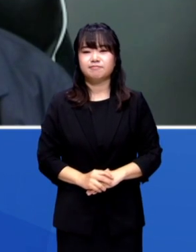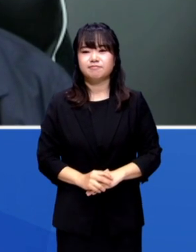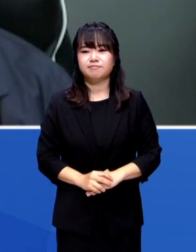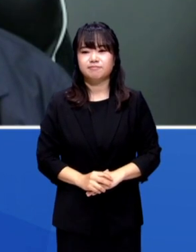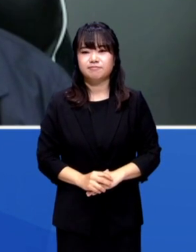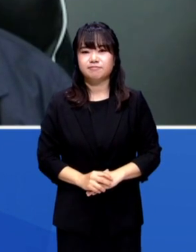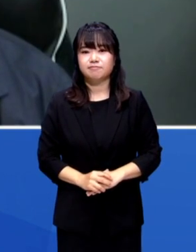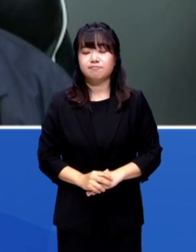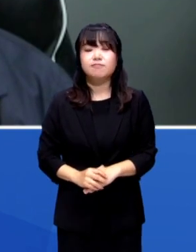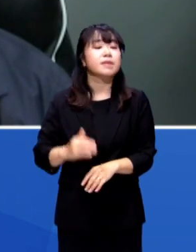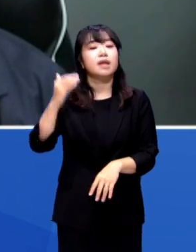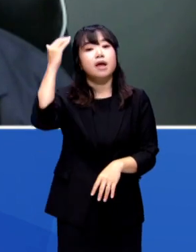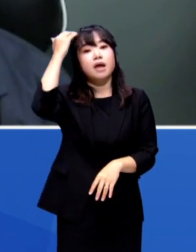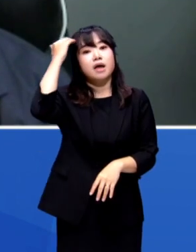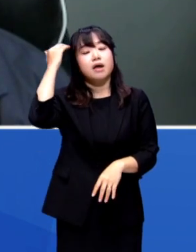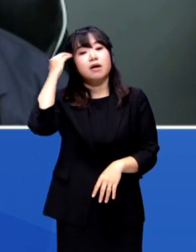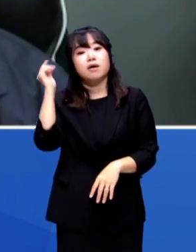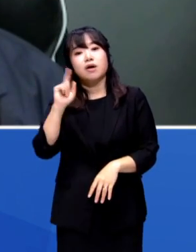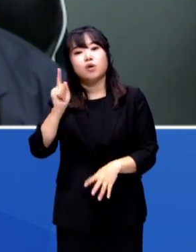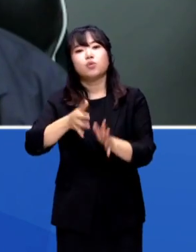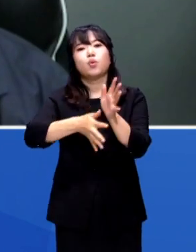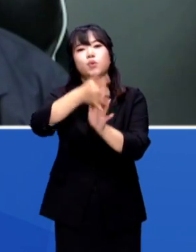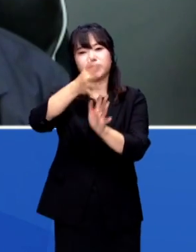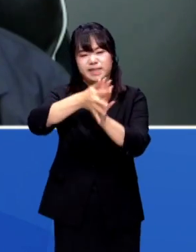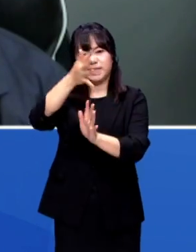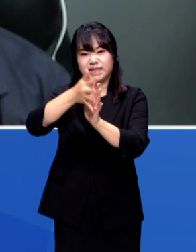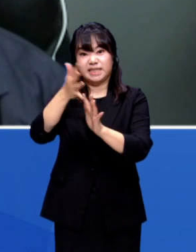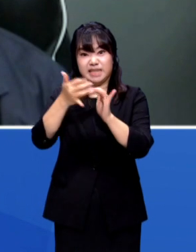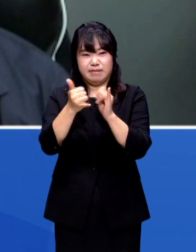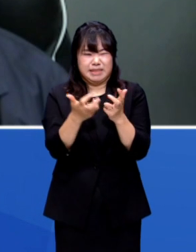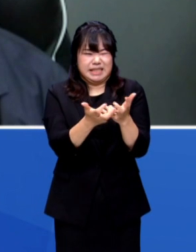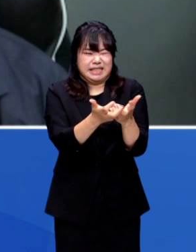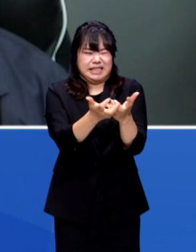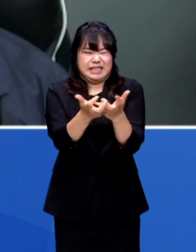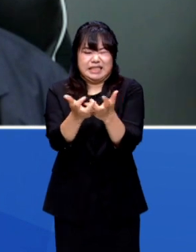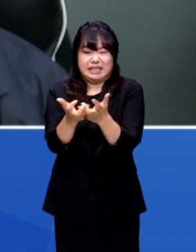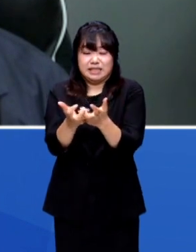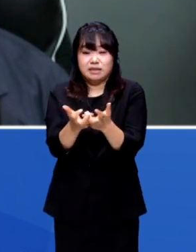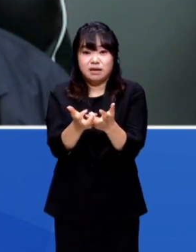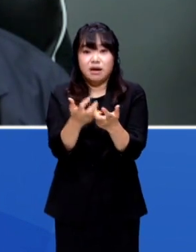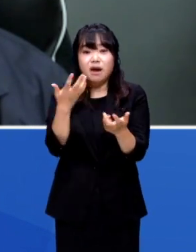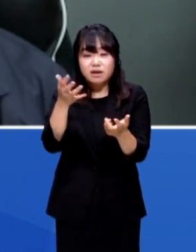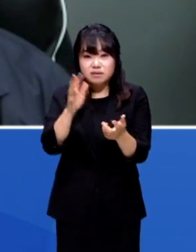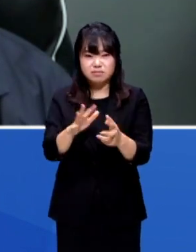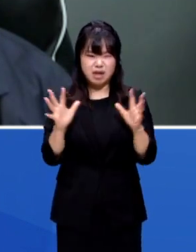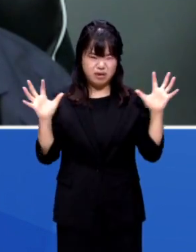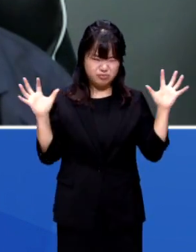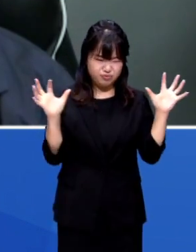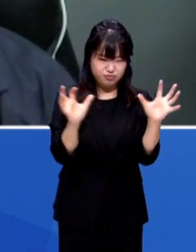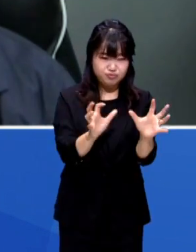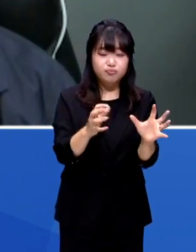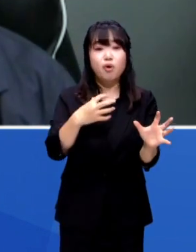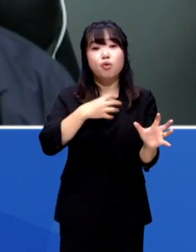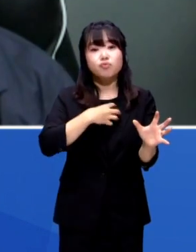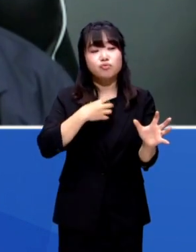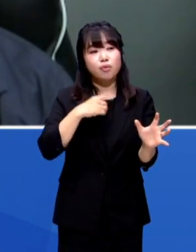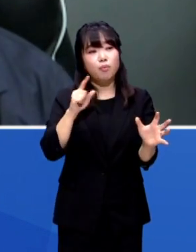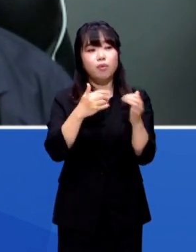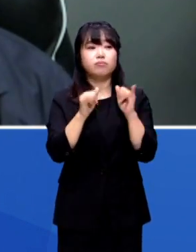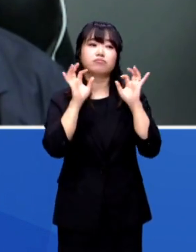네, 우리나라는 특히 도심의 인구 밀도가 높은데요. 그에 비해서 군집에 대한 위험성에는